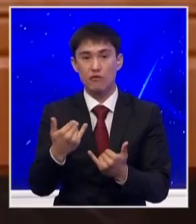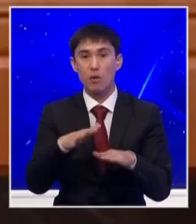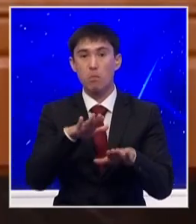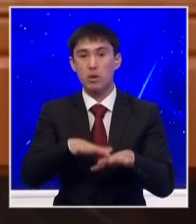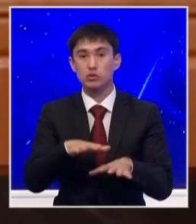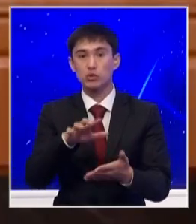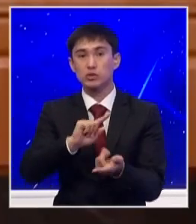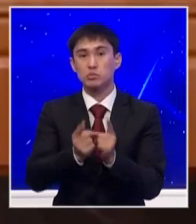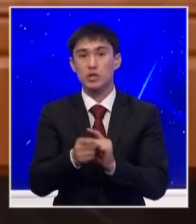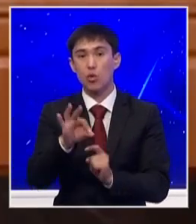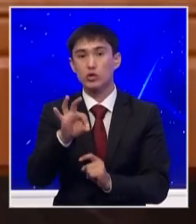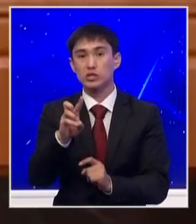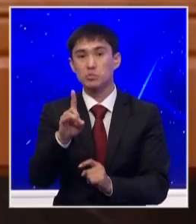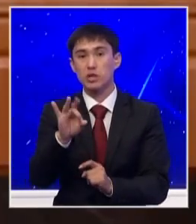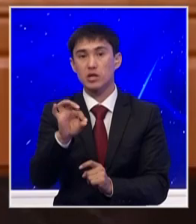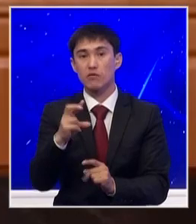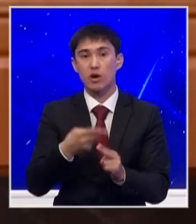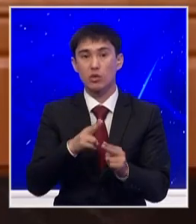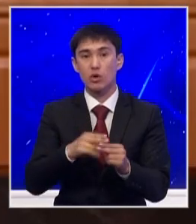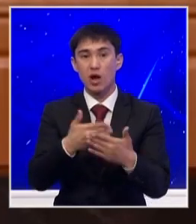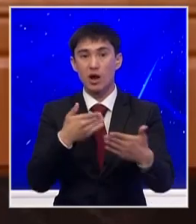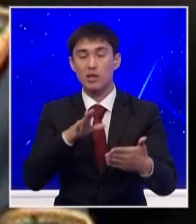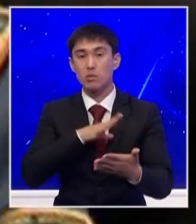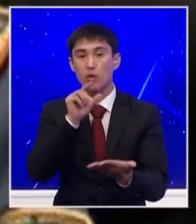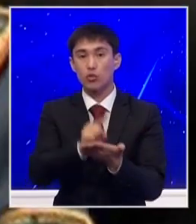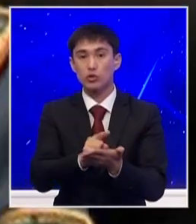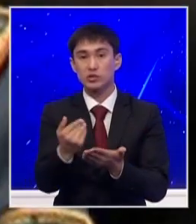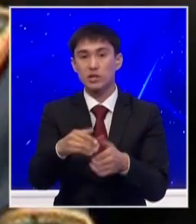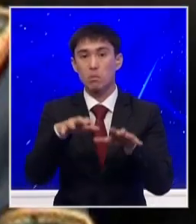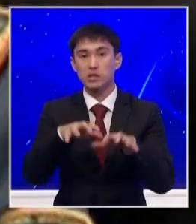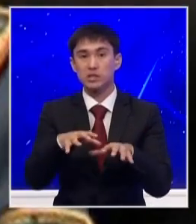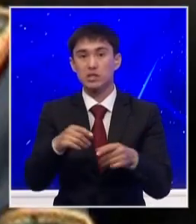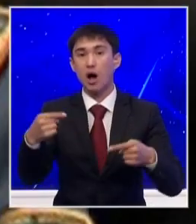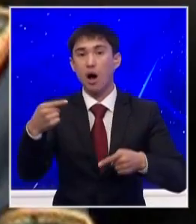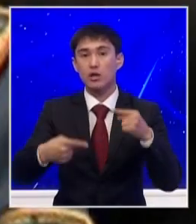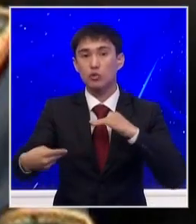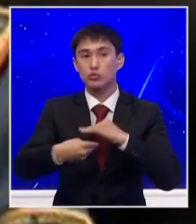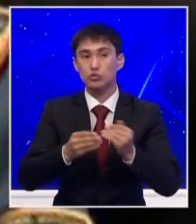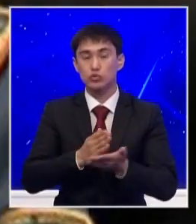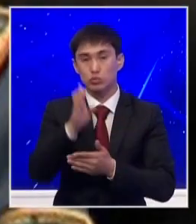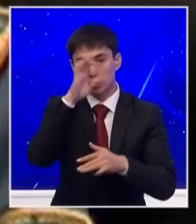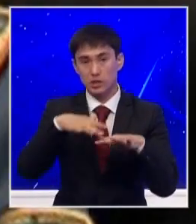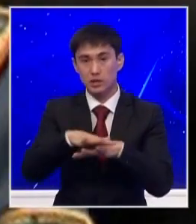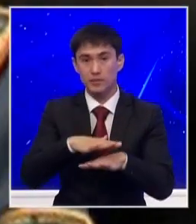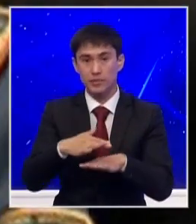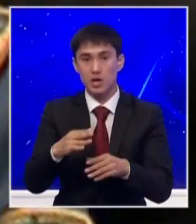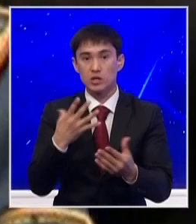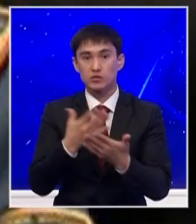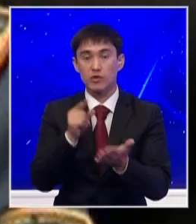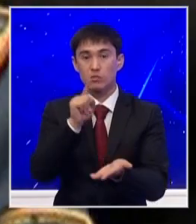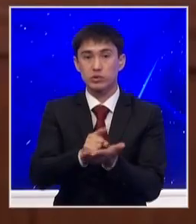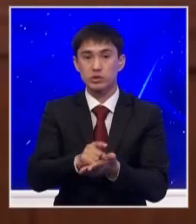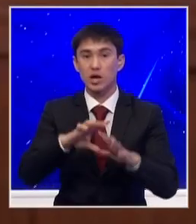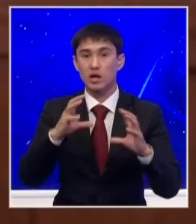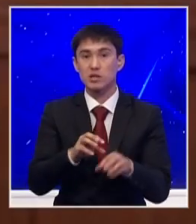этом посту сменил Олжас Бектенов, который ранее занимал должность председателя антикоррупционной службы страны. К слову, свои посты